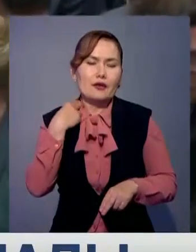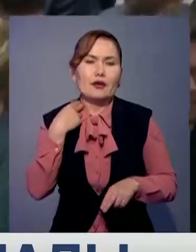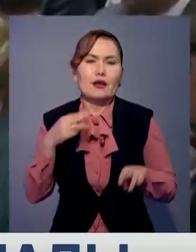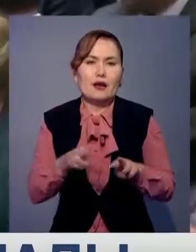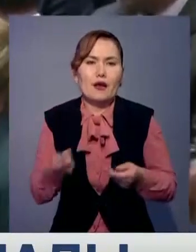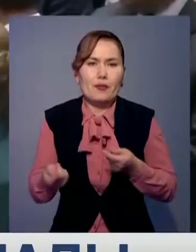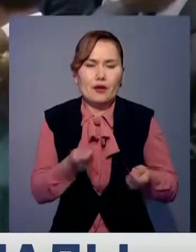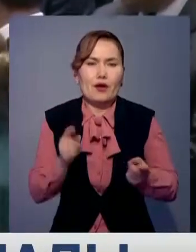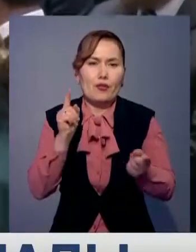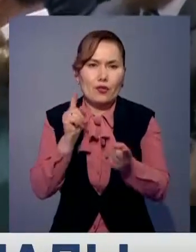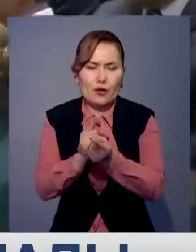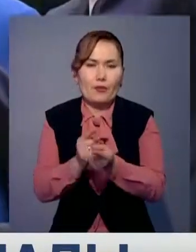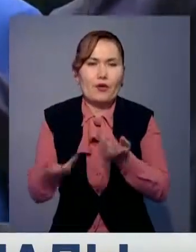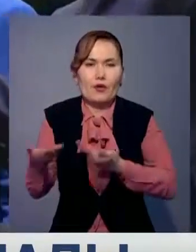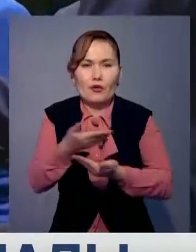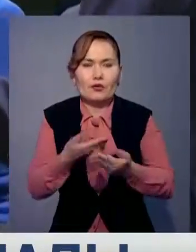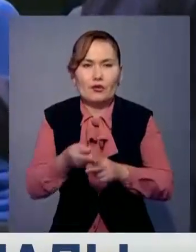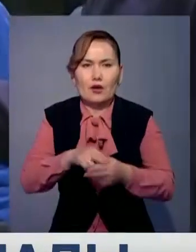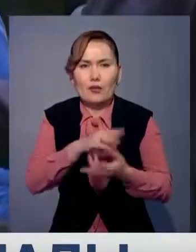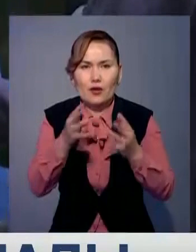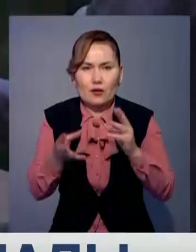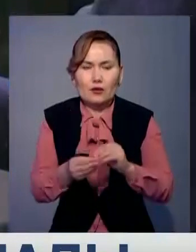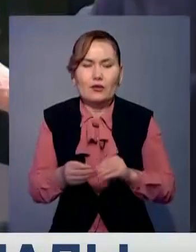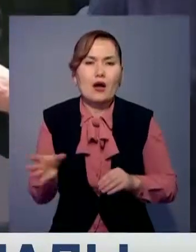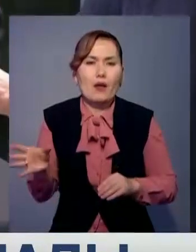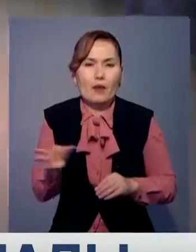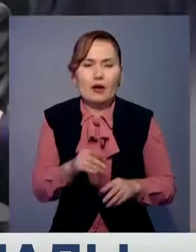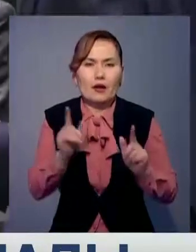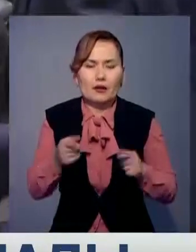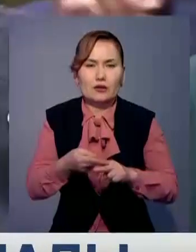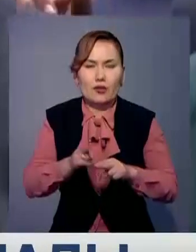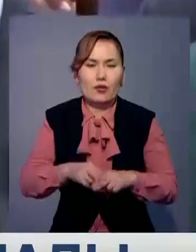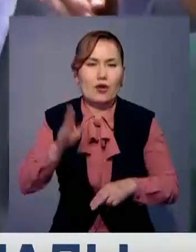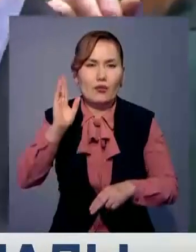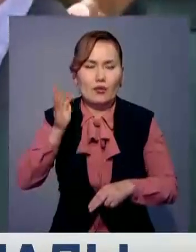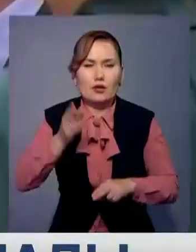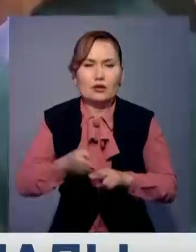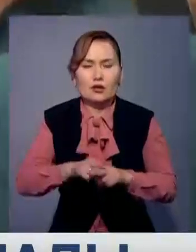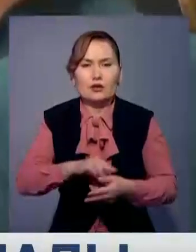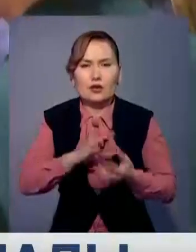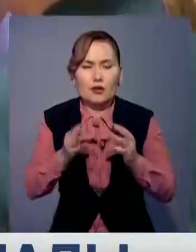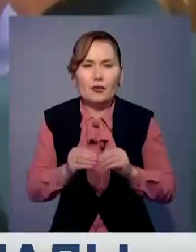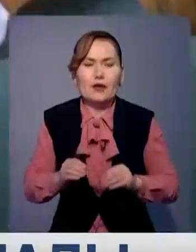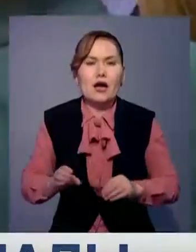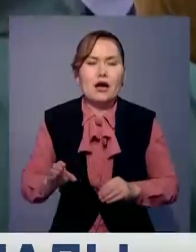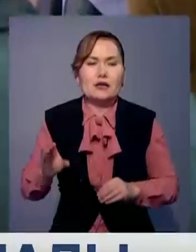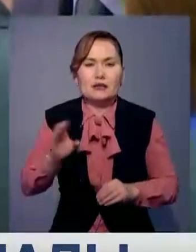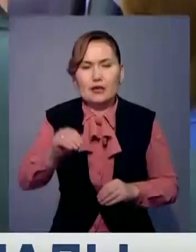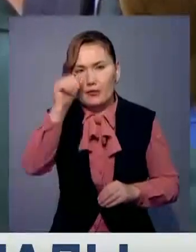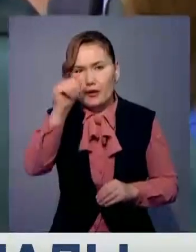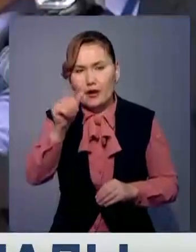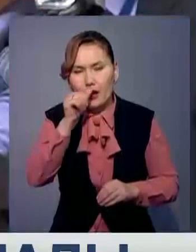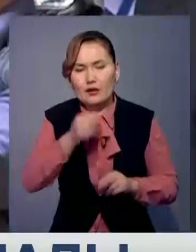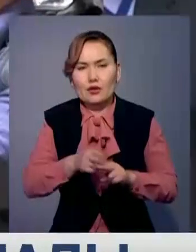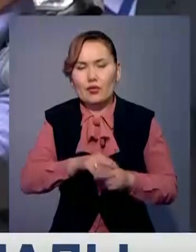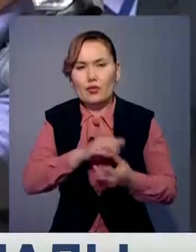Макронмен сөйлесуге де уақыт тапты. Жүзі бал-бұл жайнайды. Ендігі арманы да анық. Борис Джонсон сенбі күні өтетін парламенттің